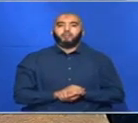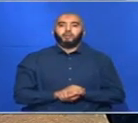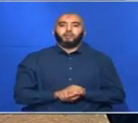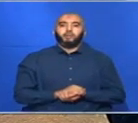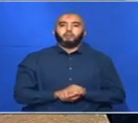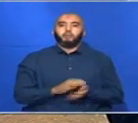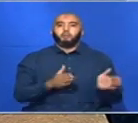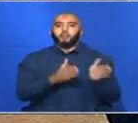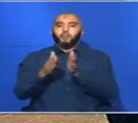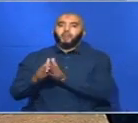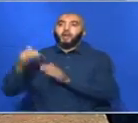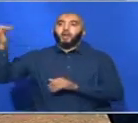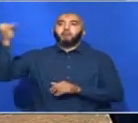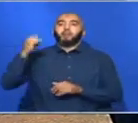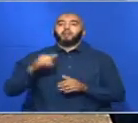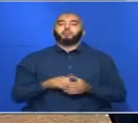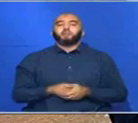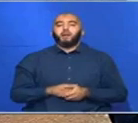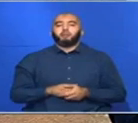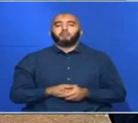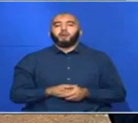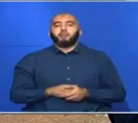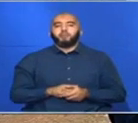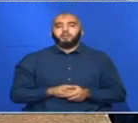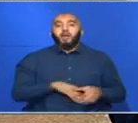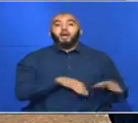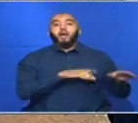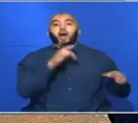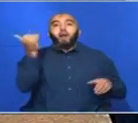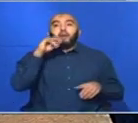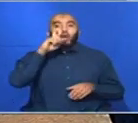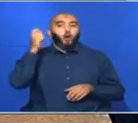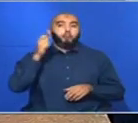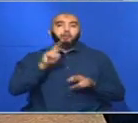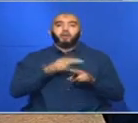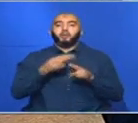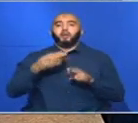ايوه ناس مستغانم سي محمد السلام عليكم